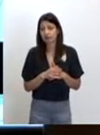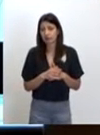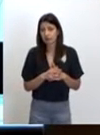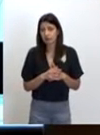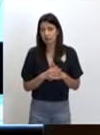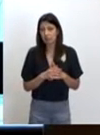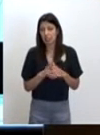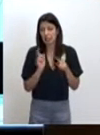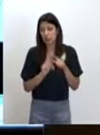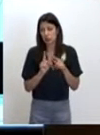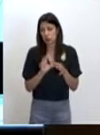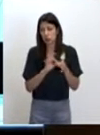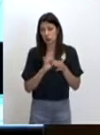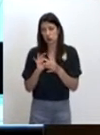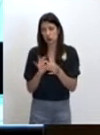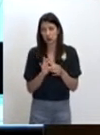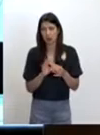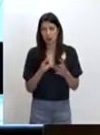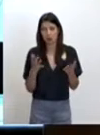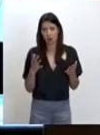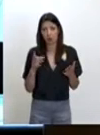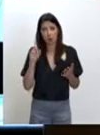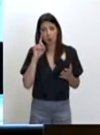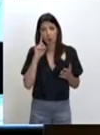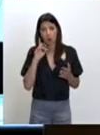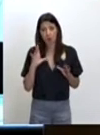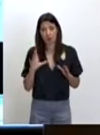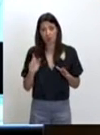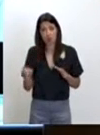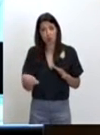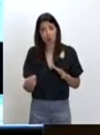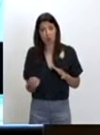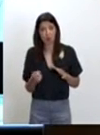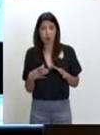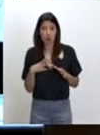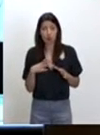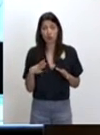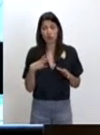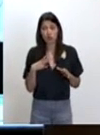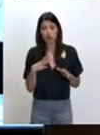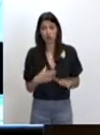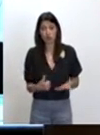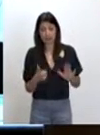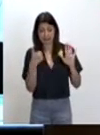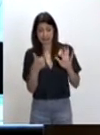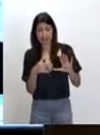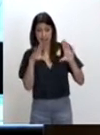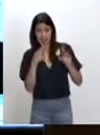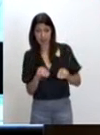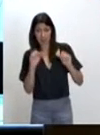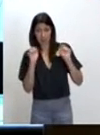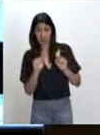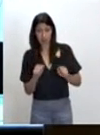façon assez classique, les délégataires disposent de 6 places à commercialiser comme ils le souhaitent.